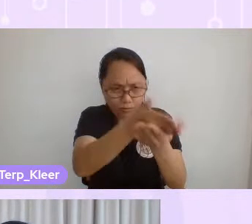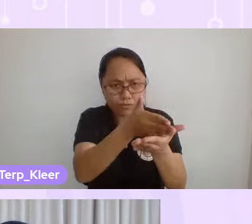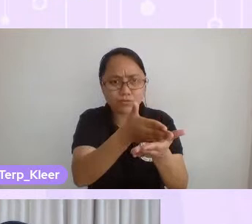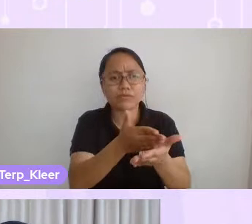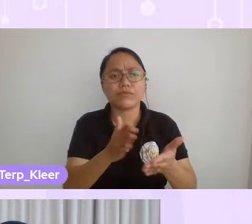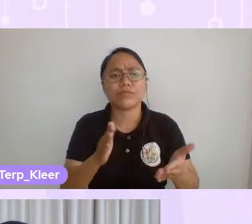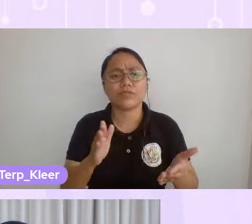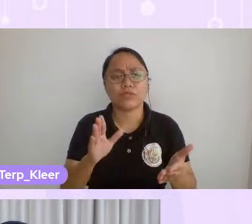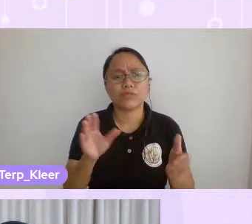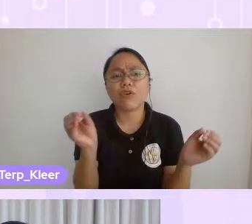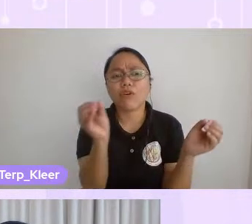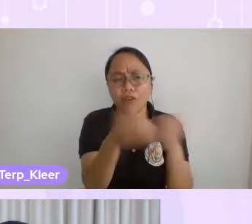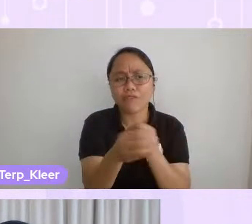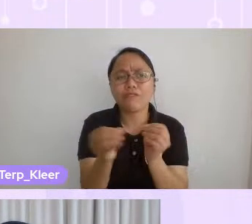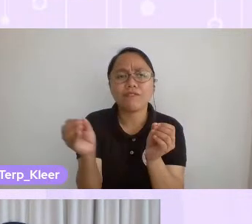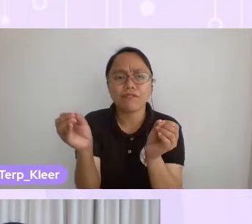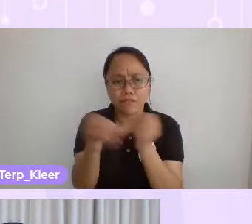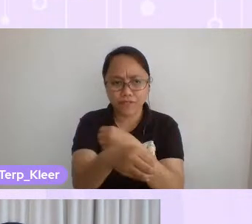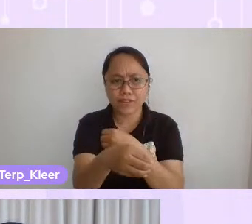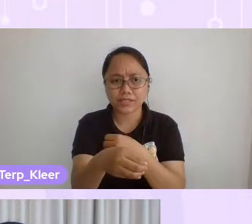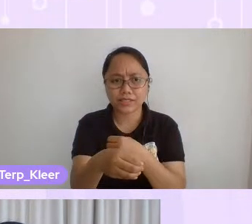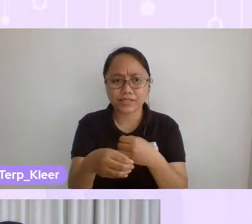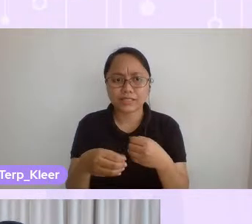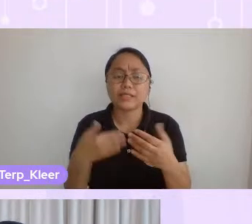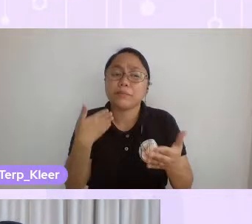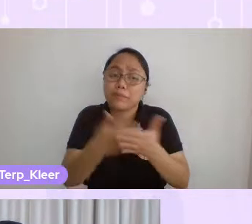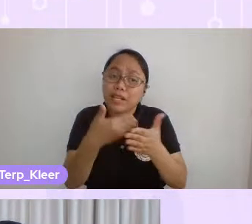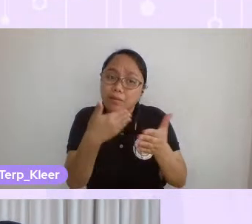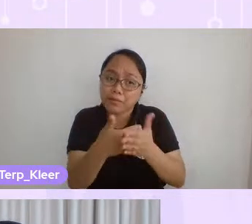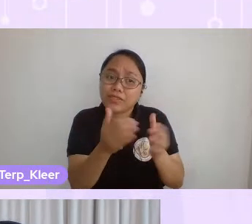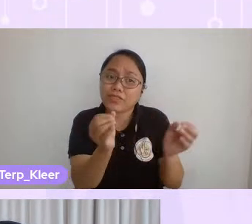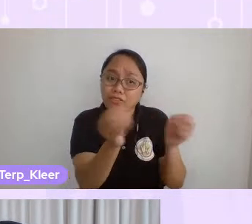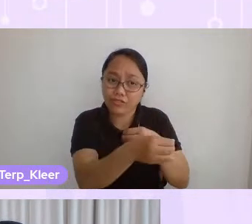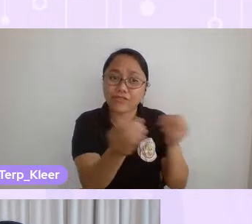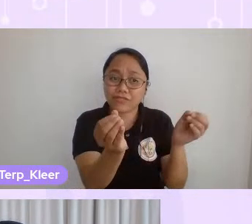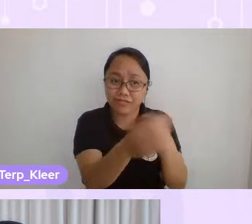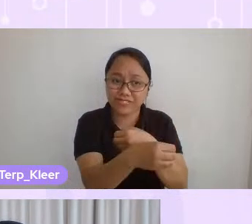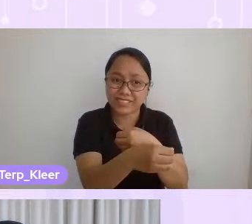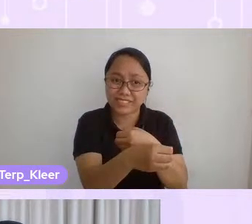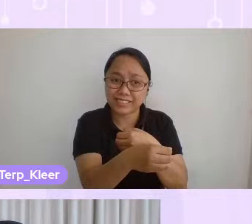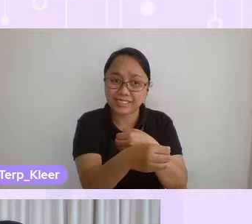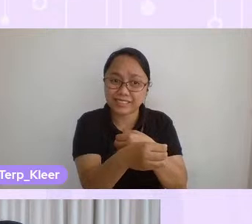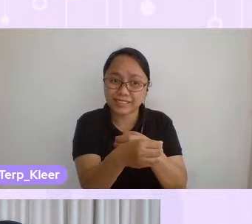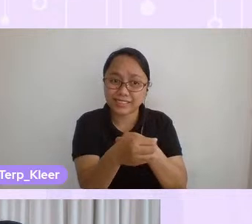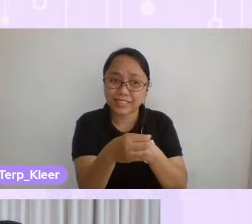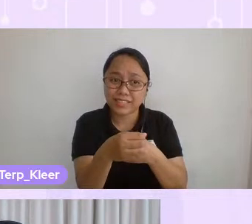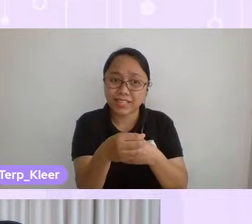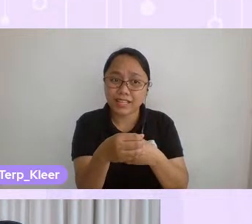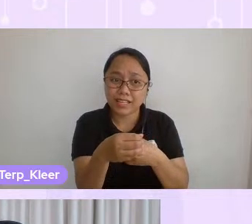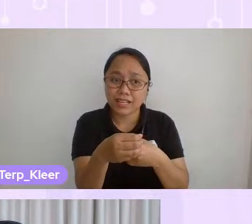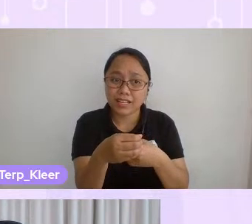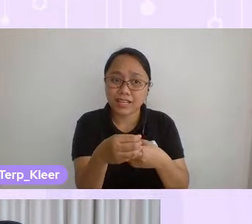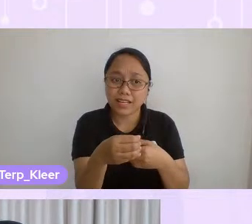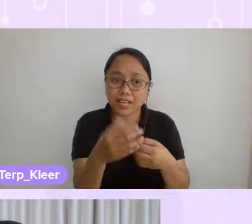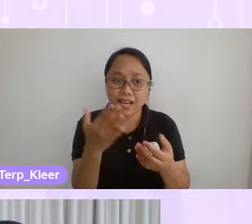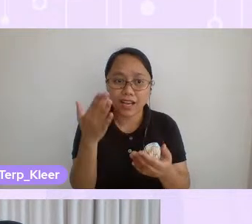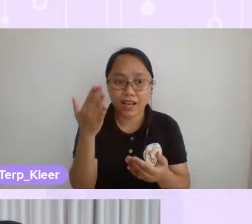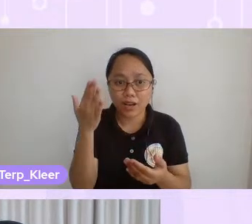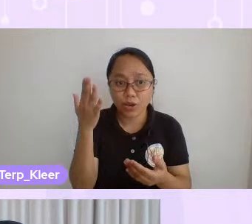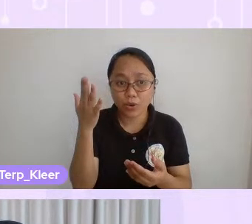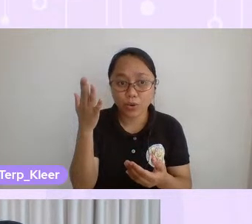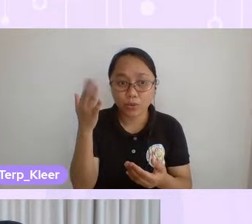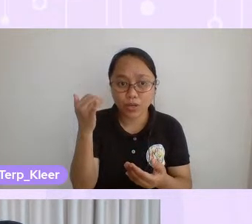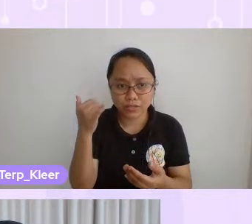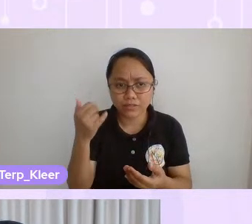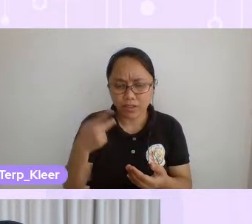po, yung mas malapit na lang, kasi ito po ay nasa local units lang natin, ang ating public employment